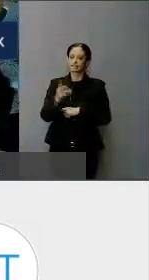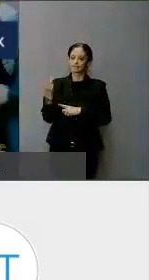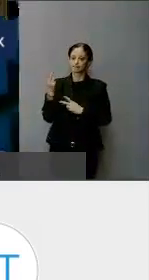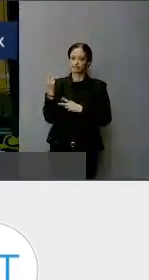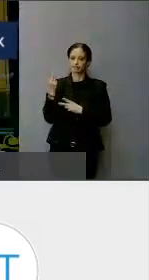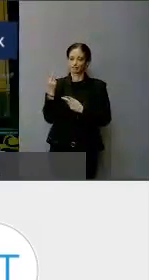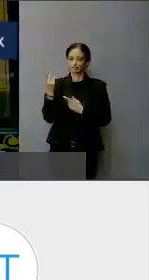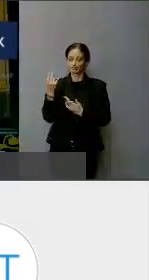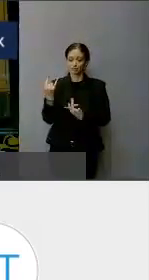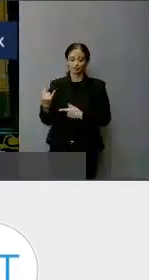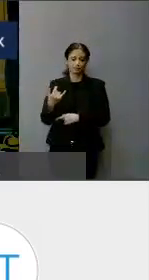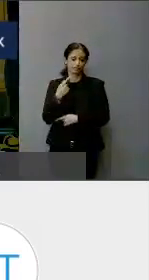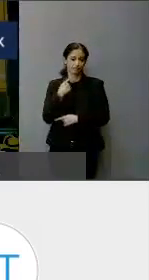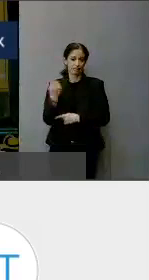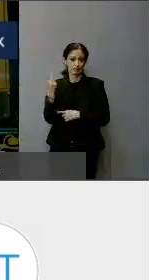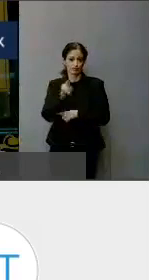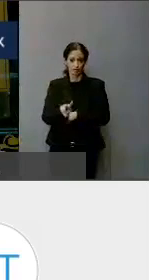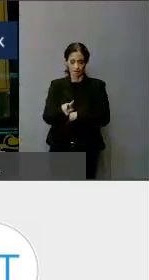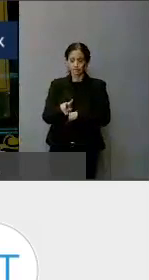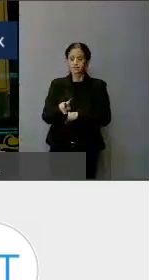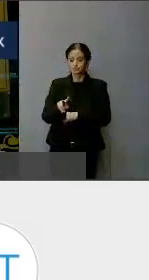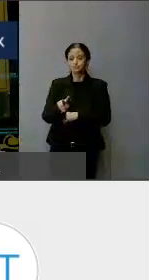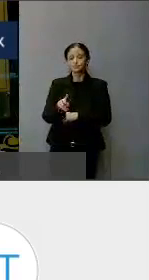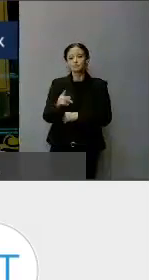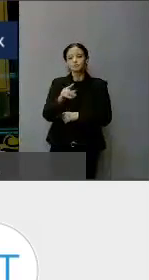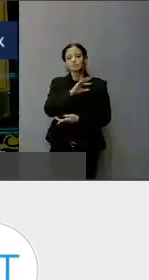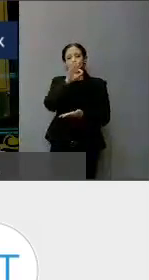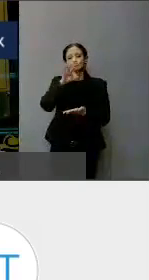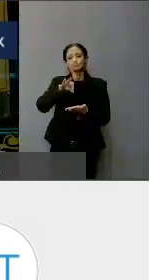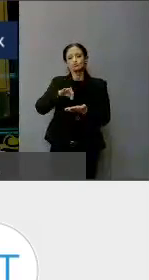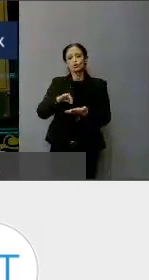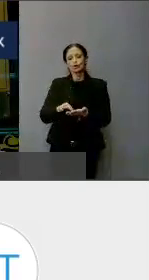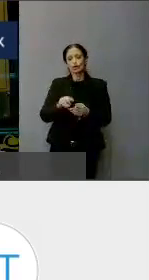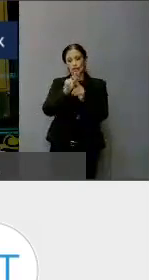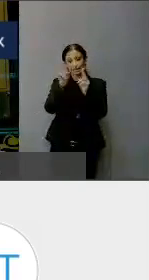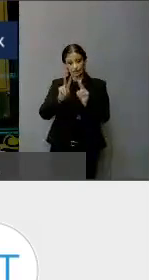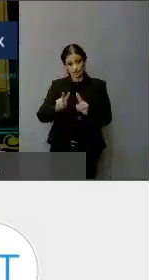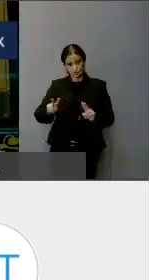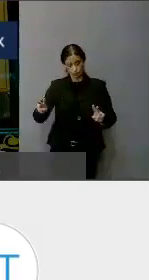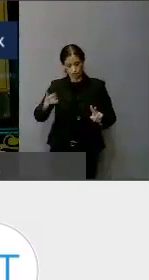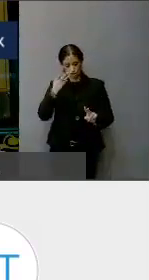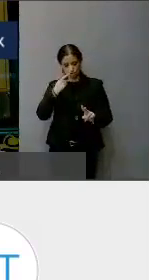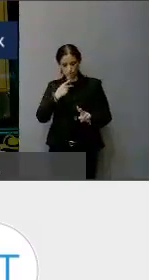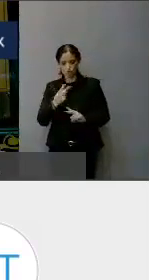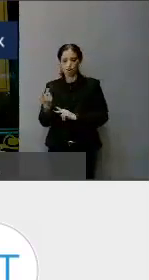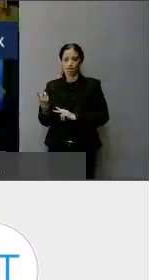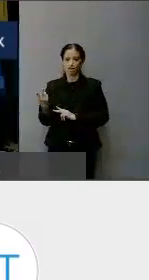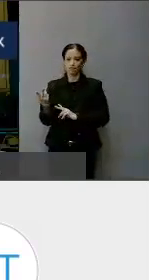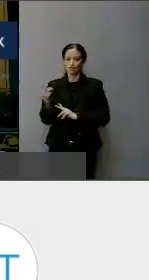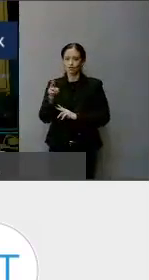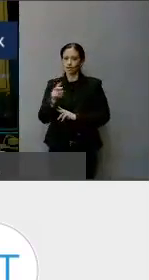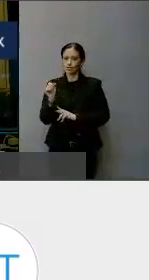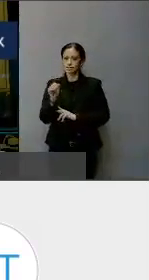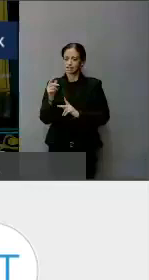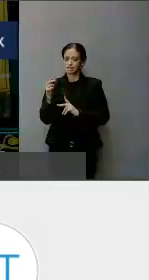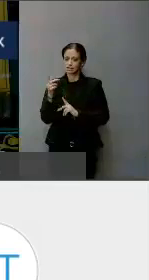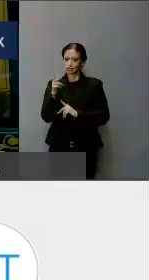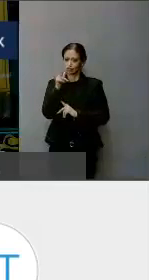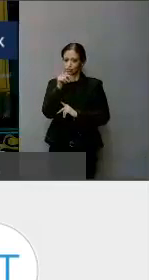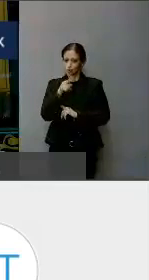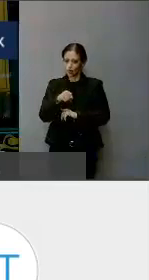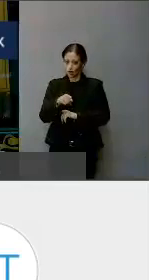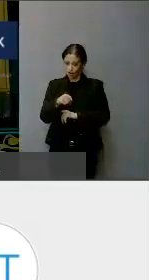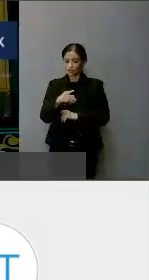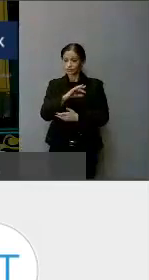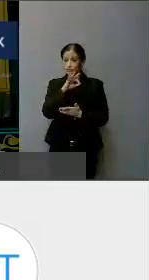considerato che per celebrare la giornata internazionale per l'eliminazione della violenza contro le donne un obiettivo urgente arrivare a